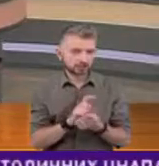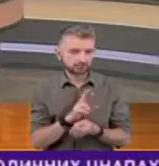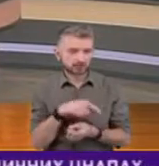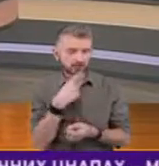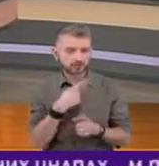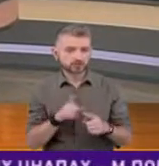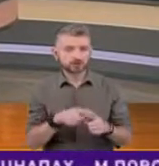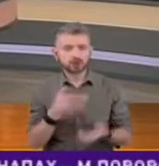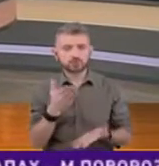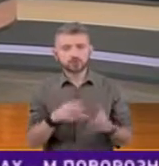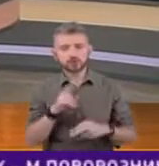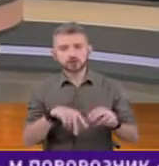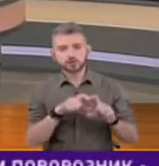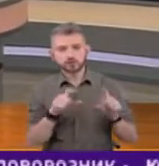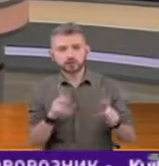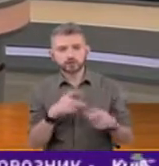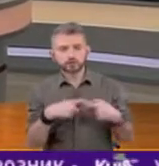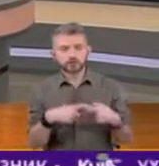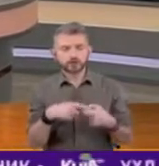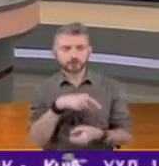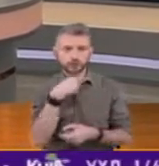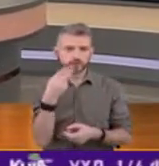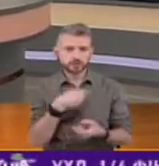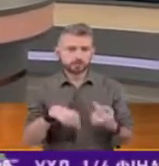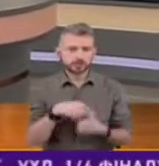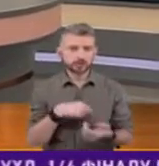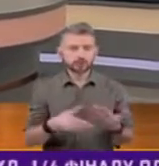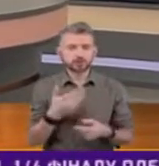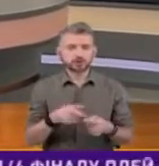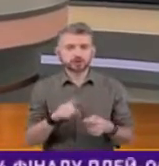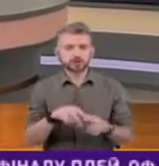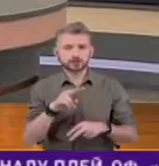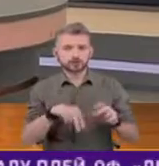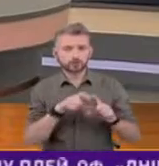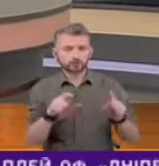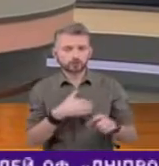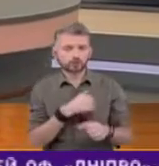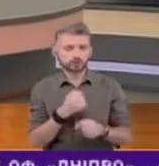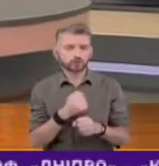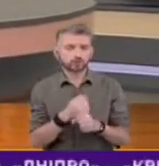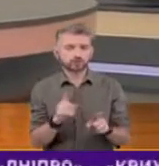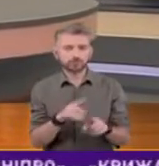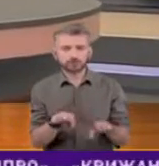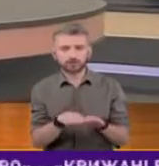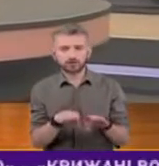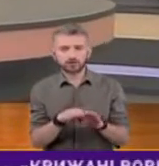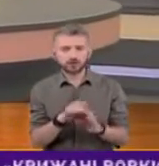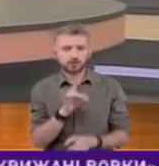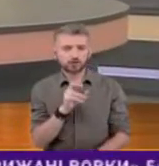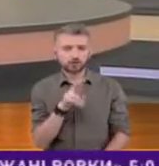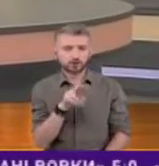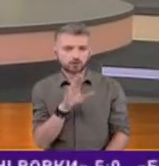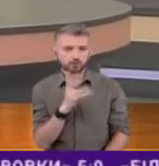що це, можливо, забудовник, який пов'язаний з російським бізнесом, можливо, цей забудовник хоче зробити щось таке, як на кшталт Рубльовки в